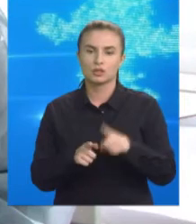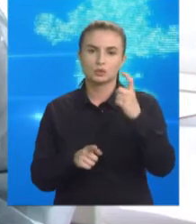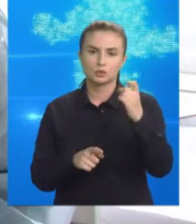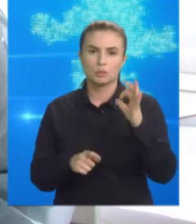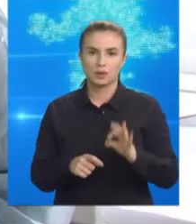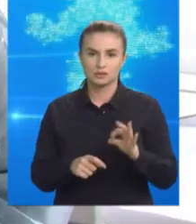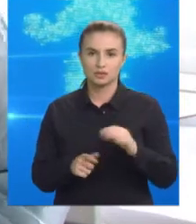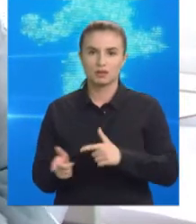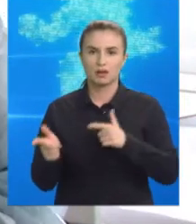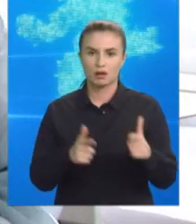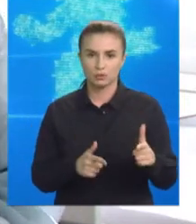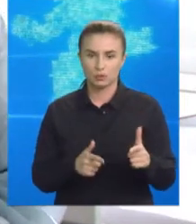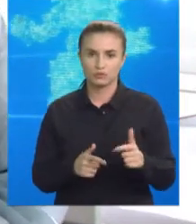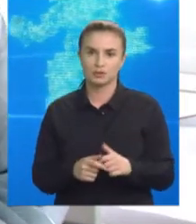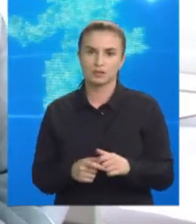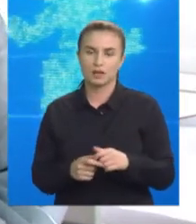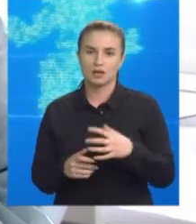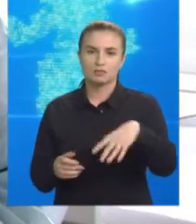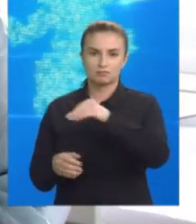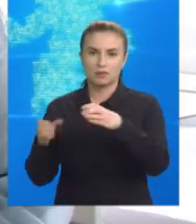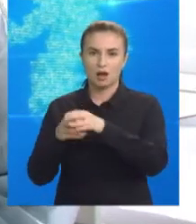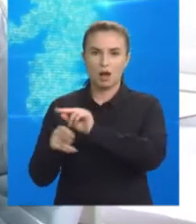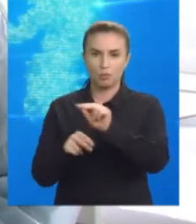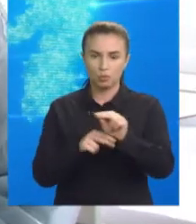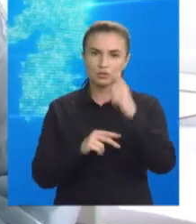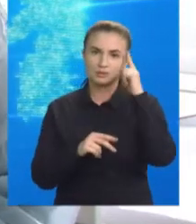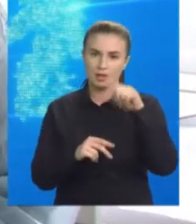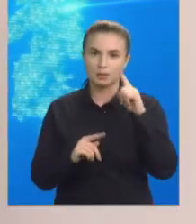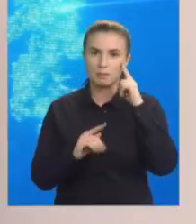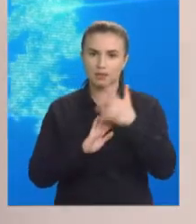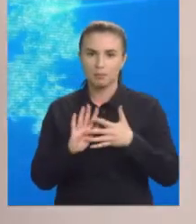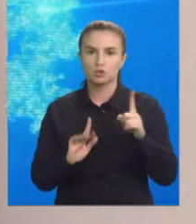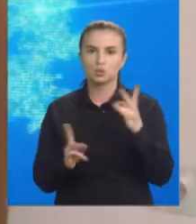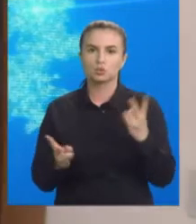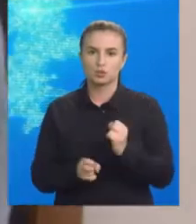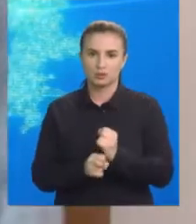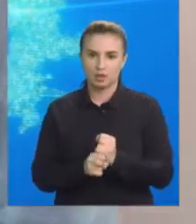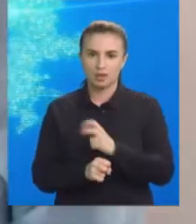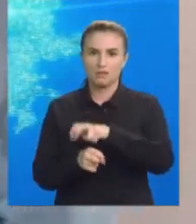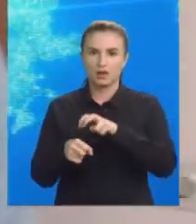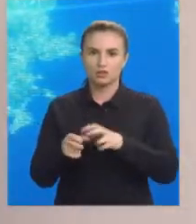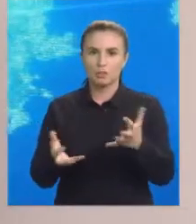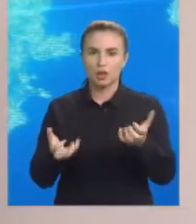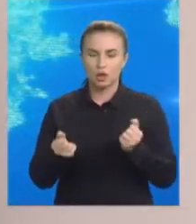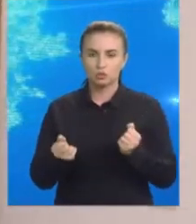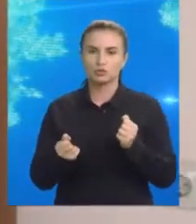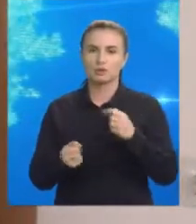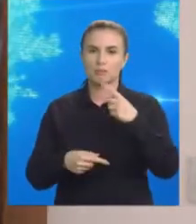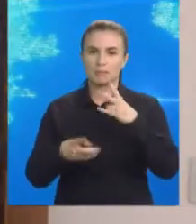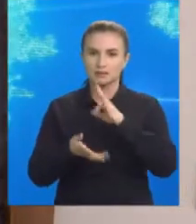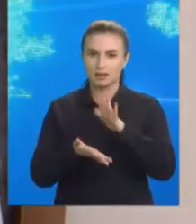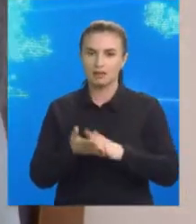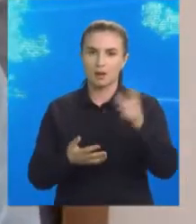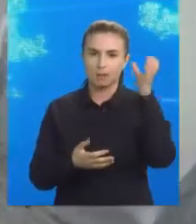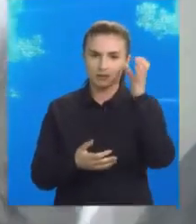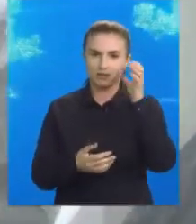100% готовность, персонал обучен, знает и понимает, что нужно делать. Врачи получают непрерывное образование, каждый